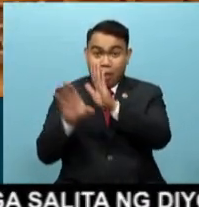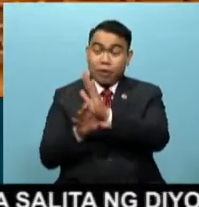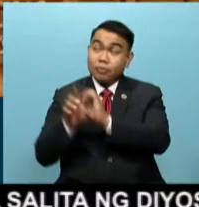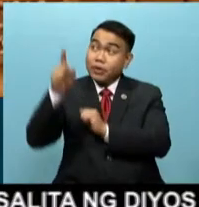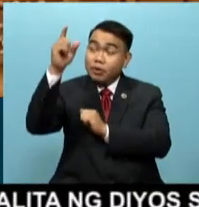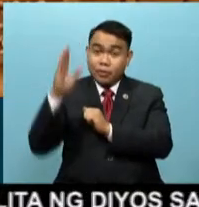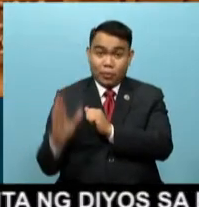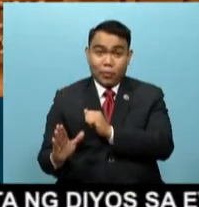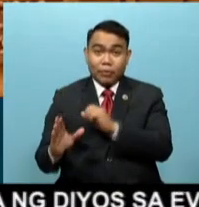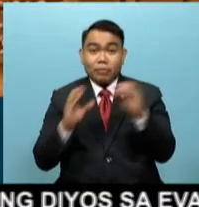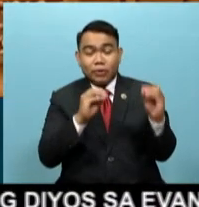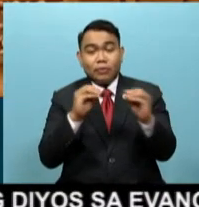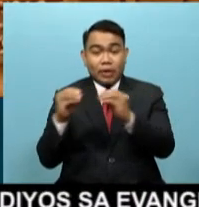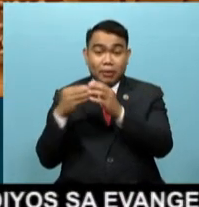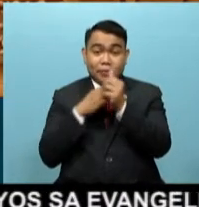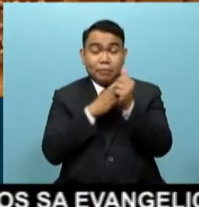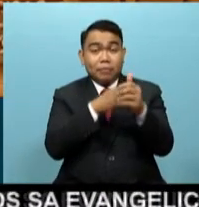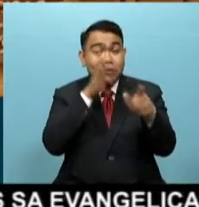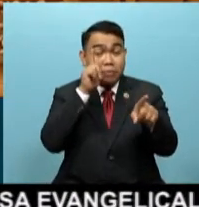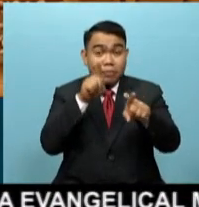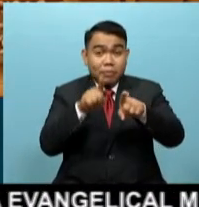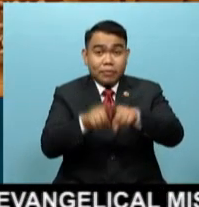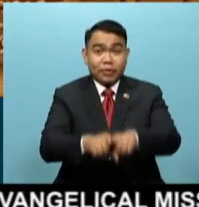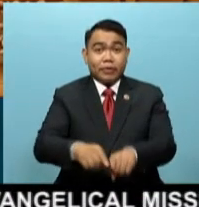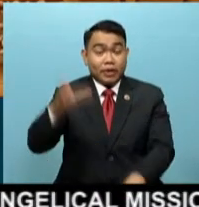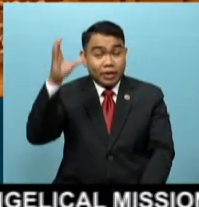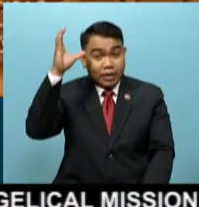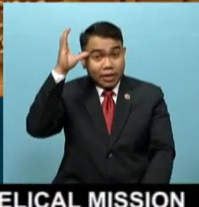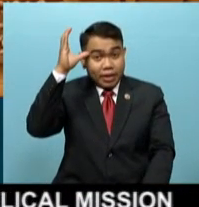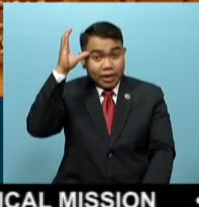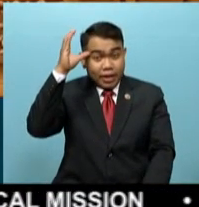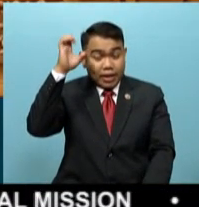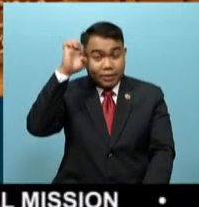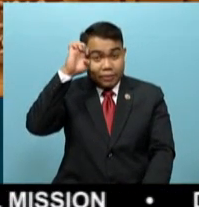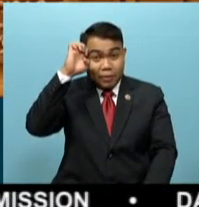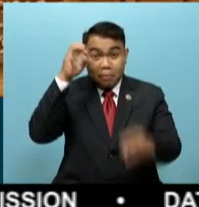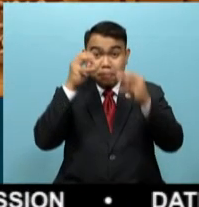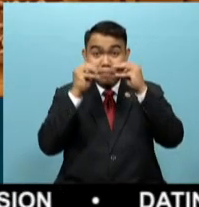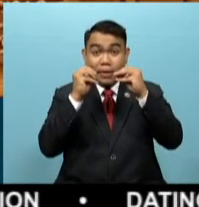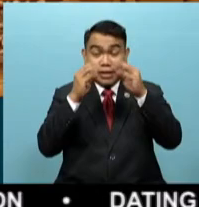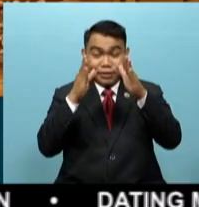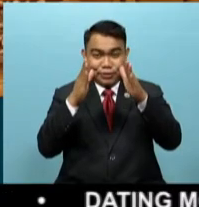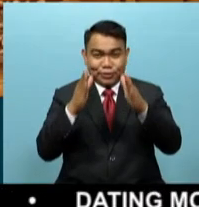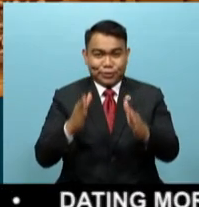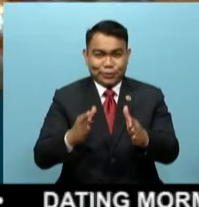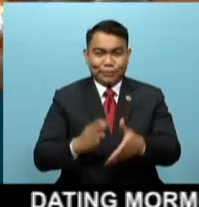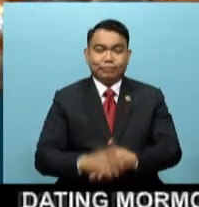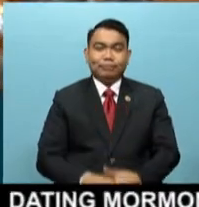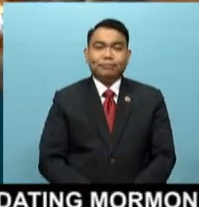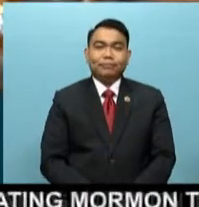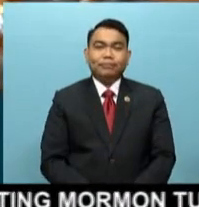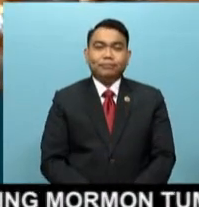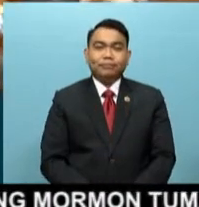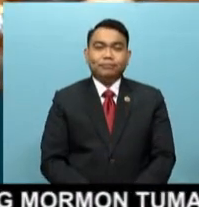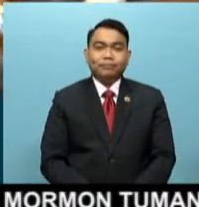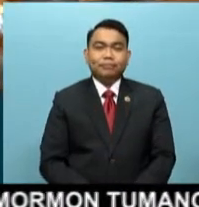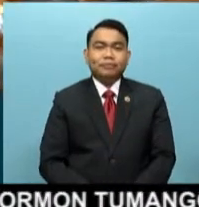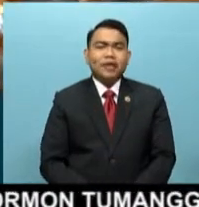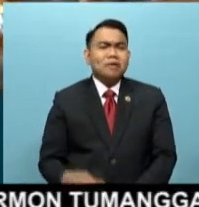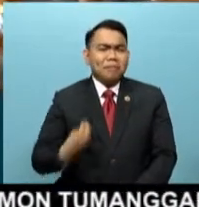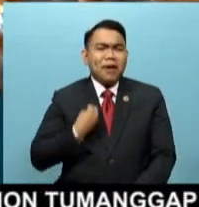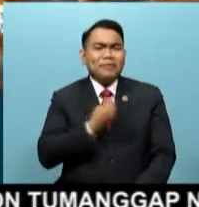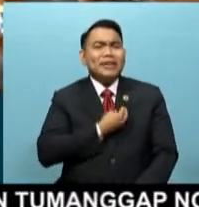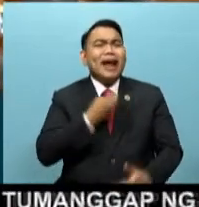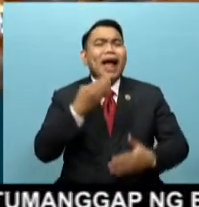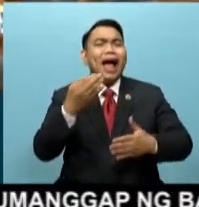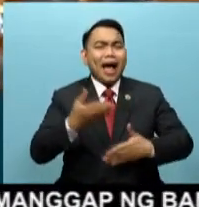Diyos na ang pagtuturo ay pinangunahan ni kapatid na Cesar Espinosa, ministro ng Ebanghelyo. Ikinagalak ng mga kapatid